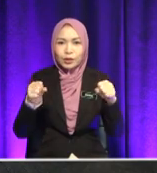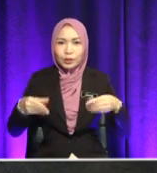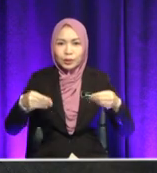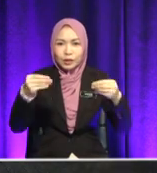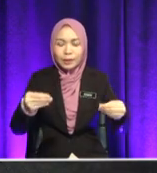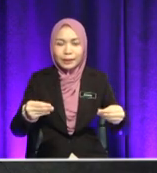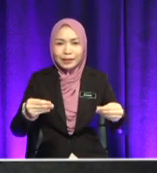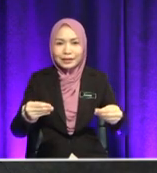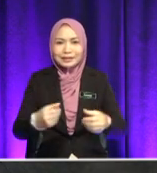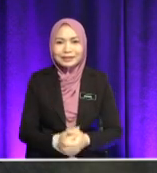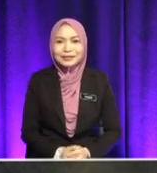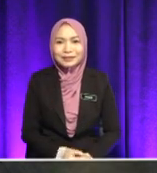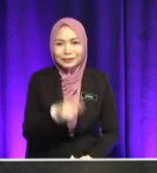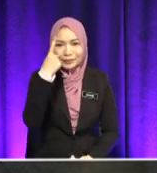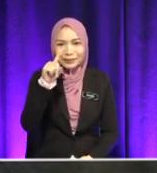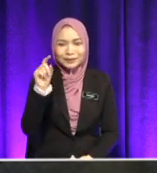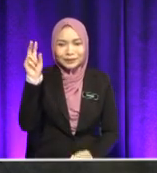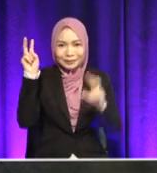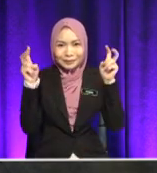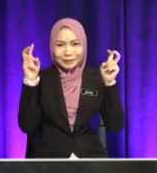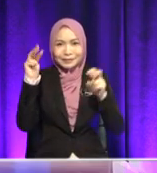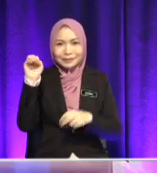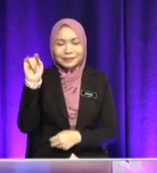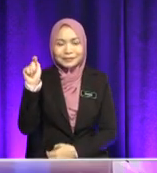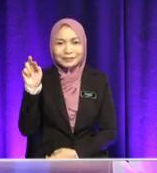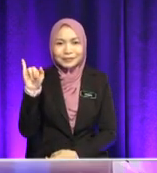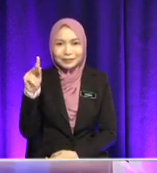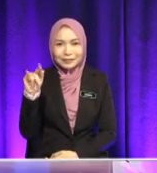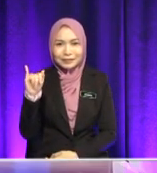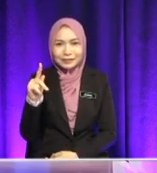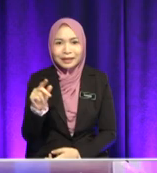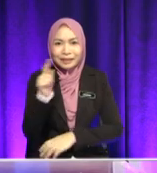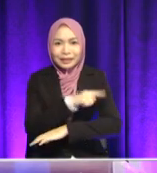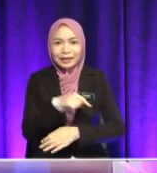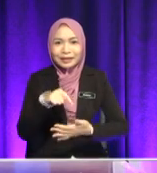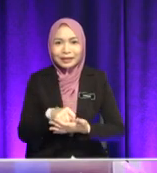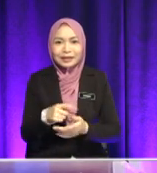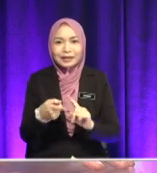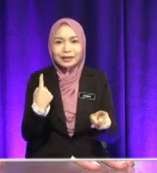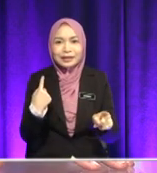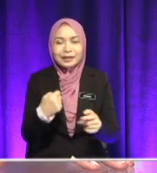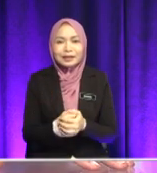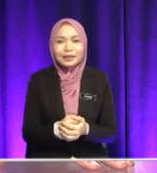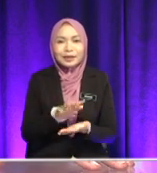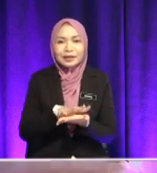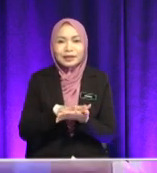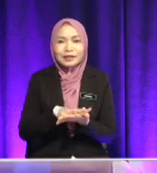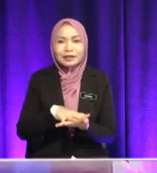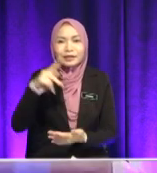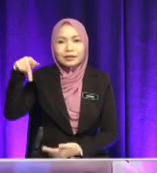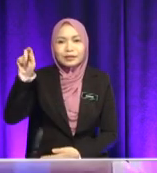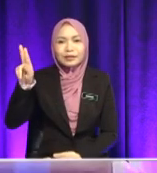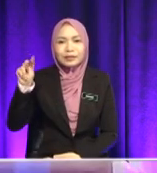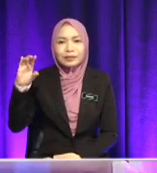mempelajaran untuk hari ini dan terima kasih juga kepada murid-murid yang berada di dalam Thailand dari SMK Puncak Alam 3 Kirana